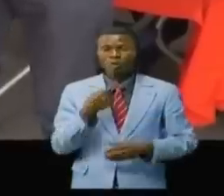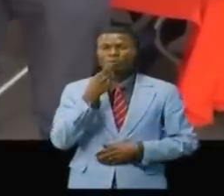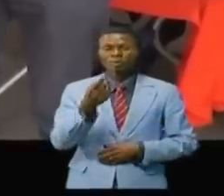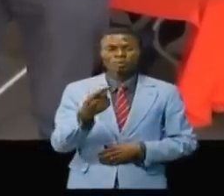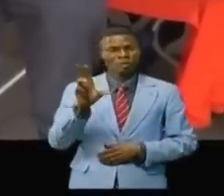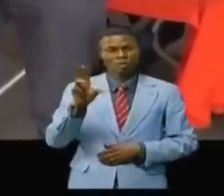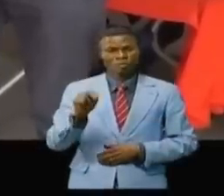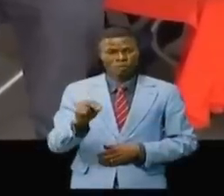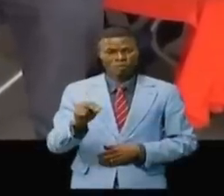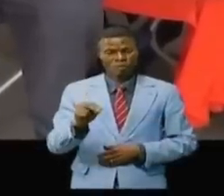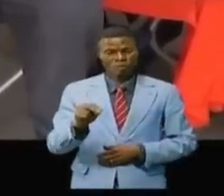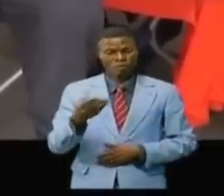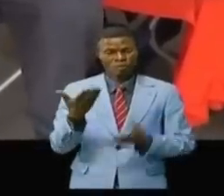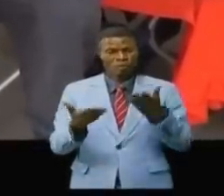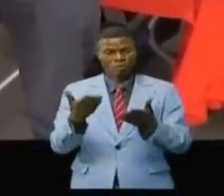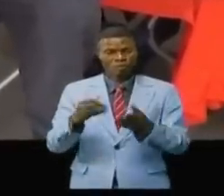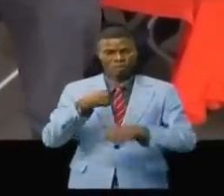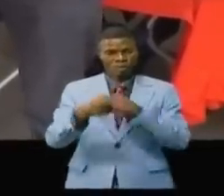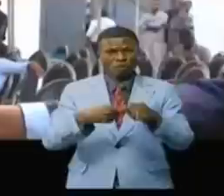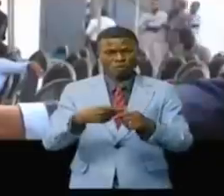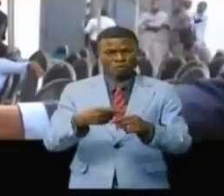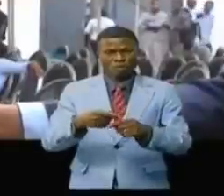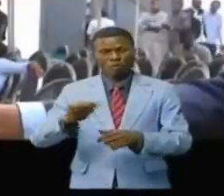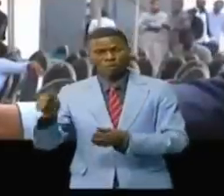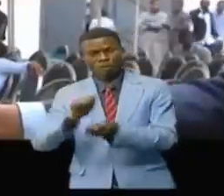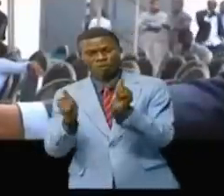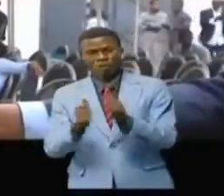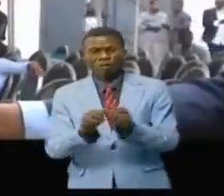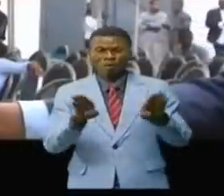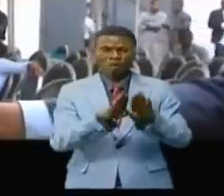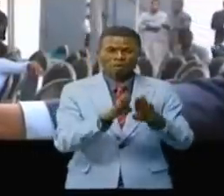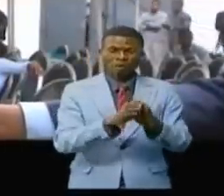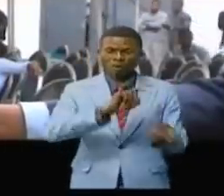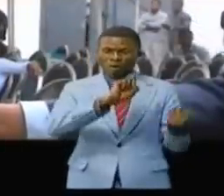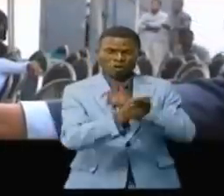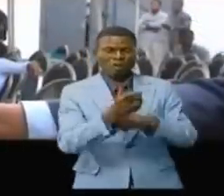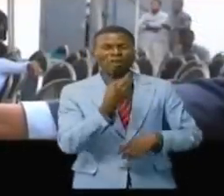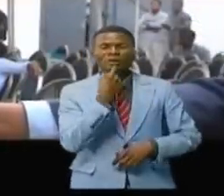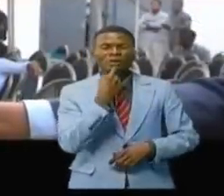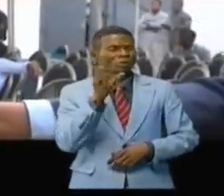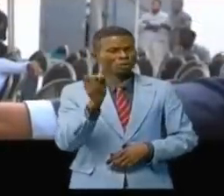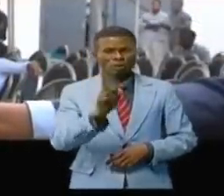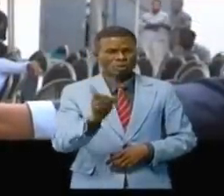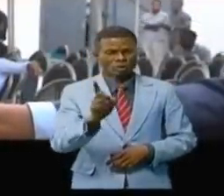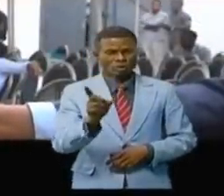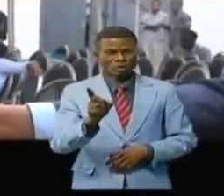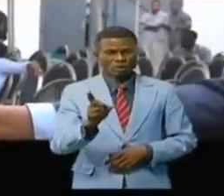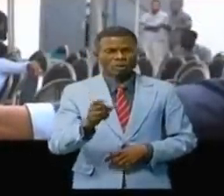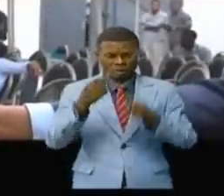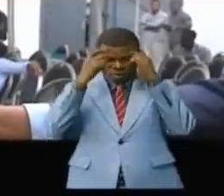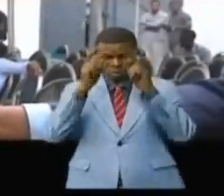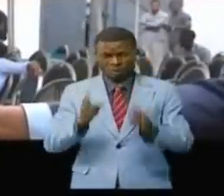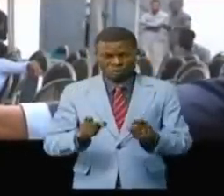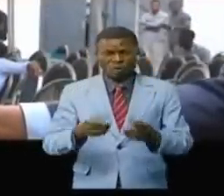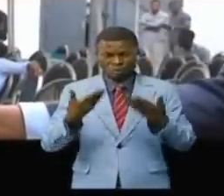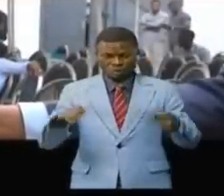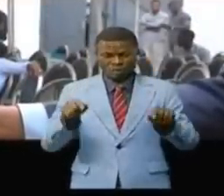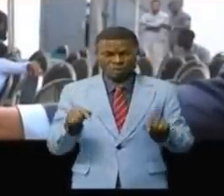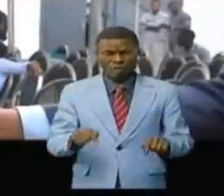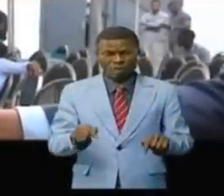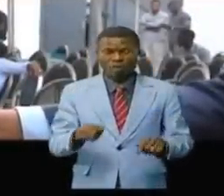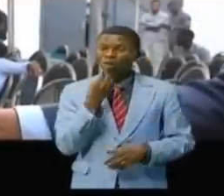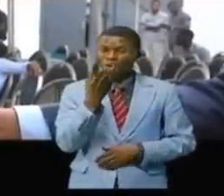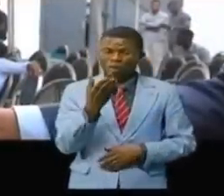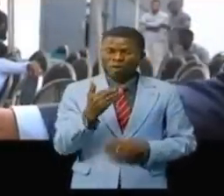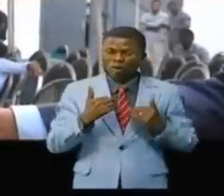non, ils avaient ouvert certains plis et puis la nuit ils ont tripoté les histoires. Non, non. Ils tiennent vraiment à terminer ça aujourd'hui, même